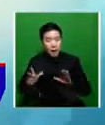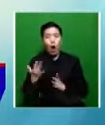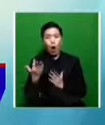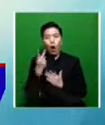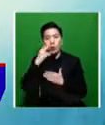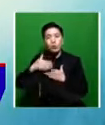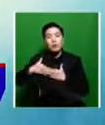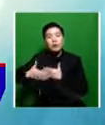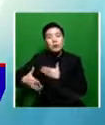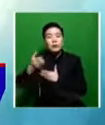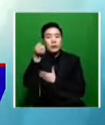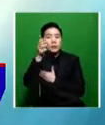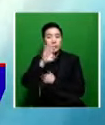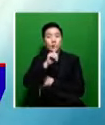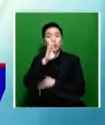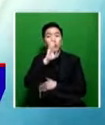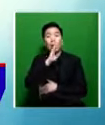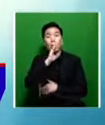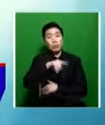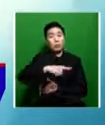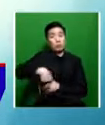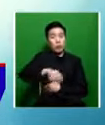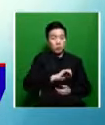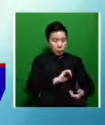นะครับแล้วก็ให้ความ